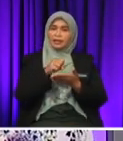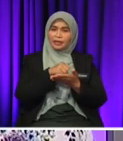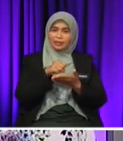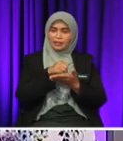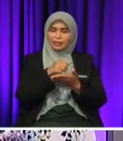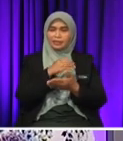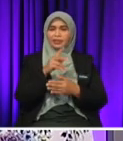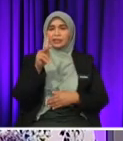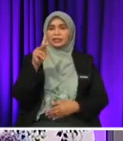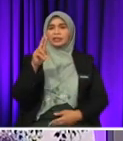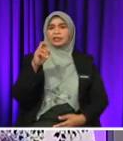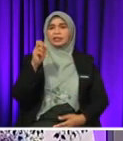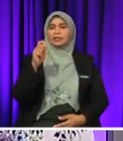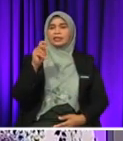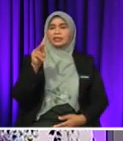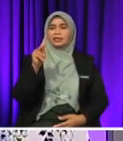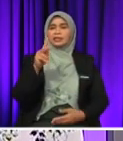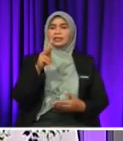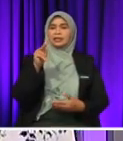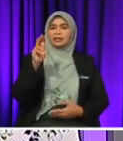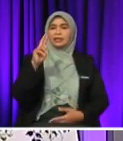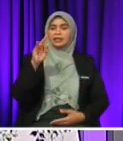karya saja ini